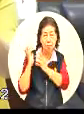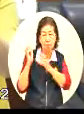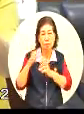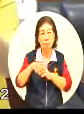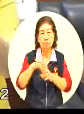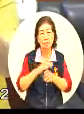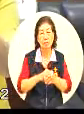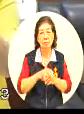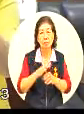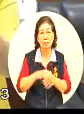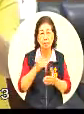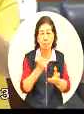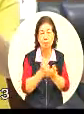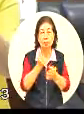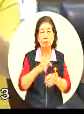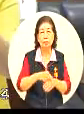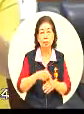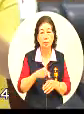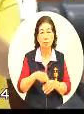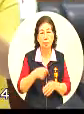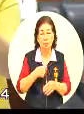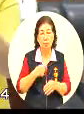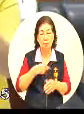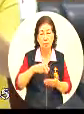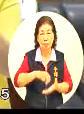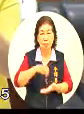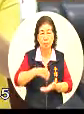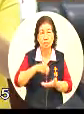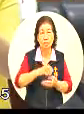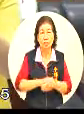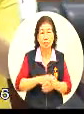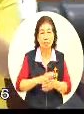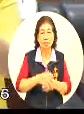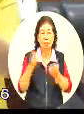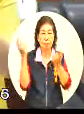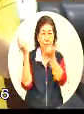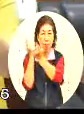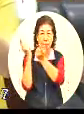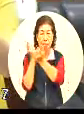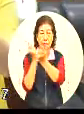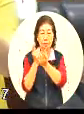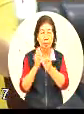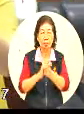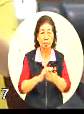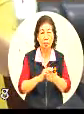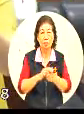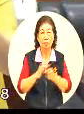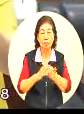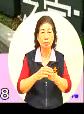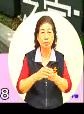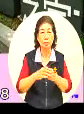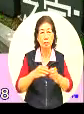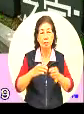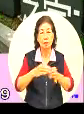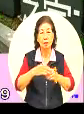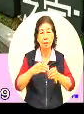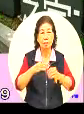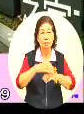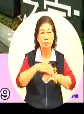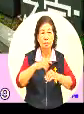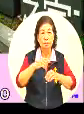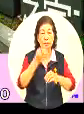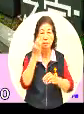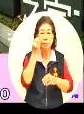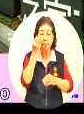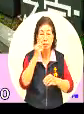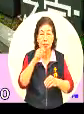家被提出来这个例子哦，像我们的台北。观点电影院的例子哦，